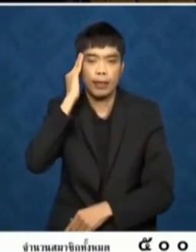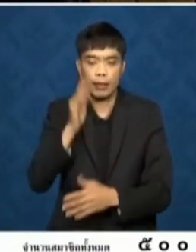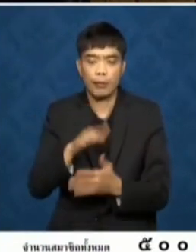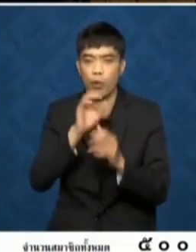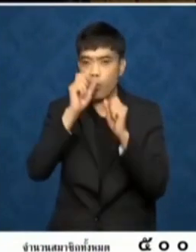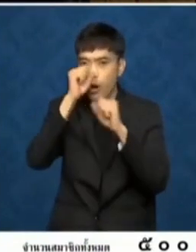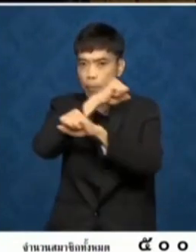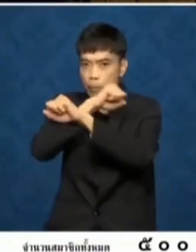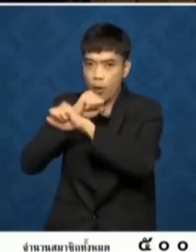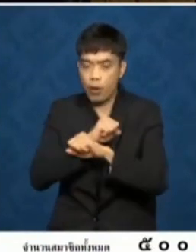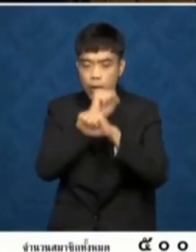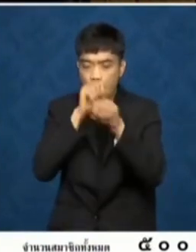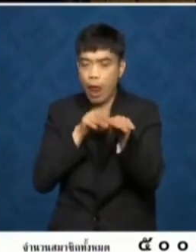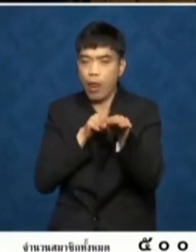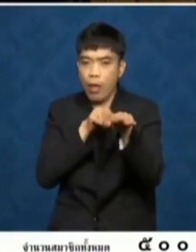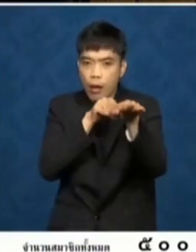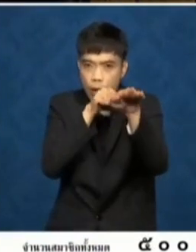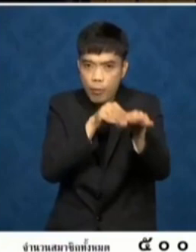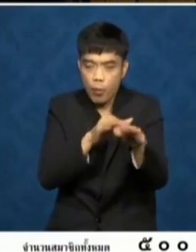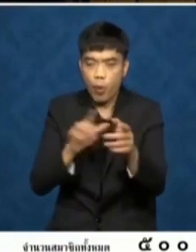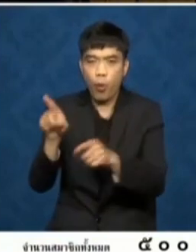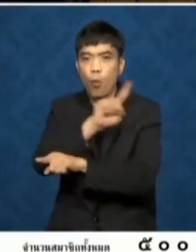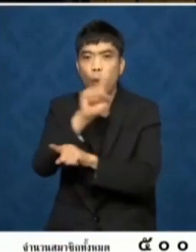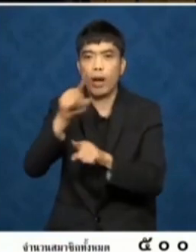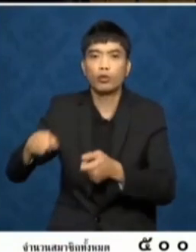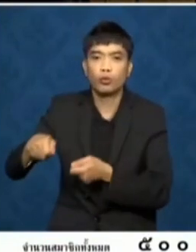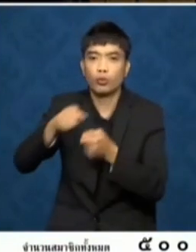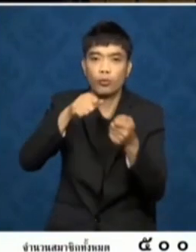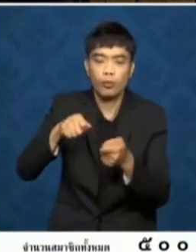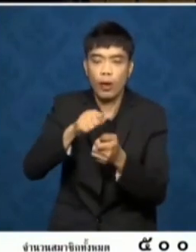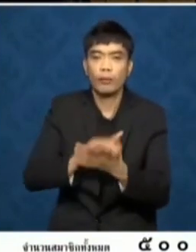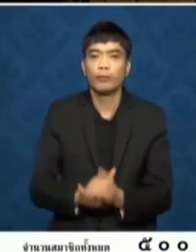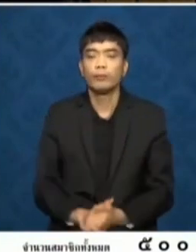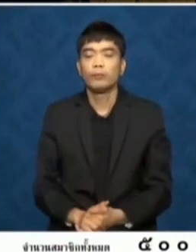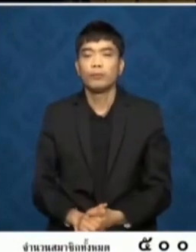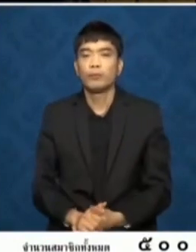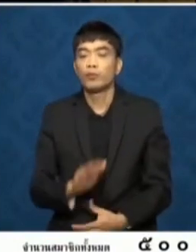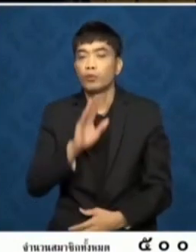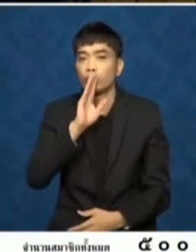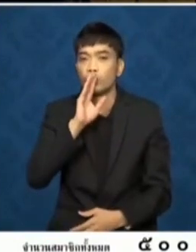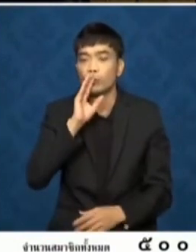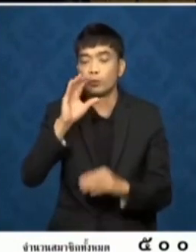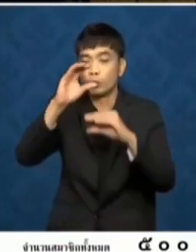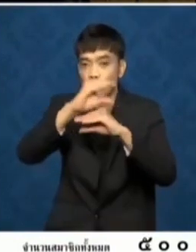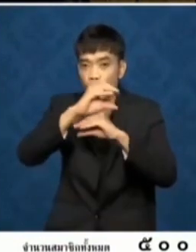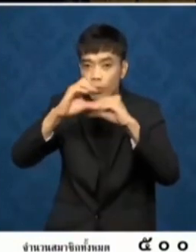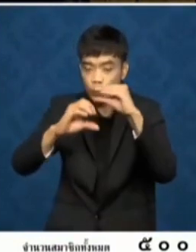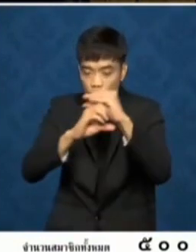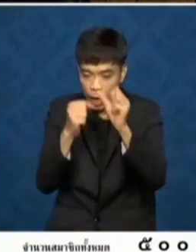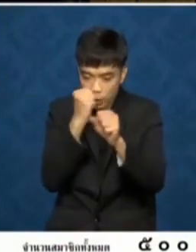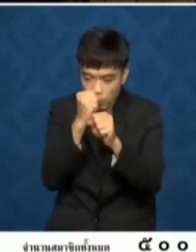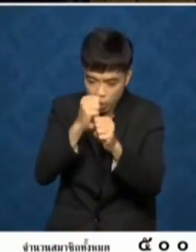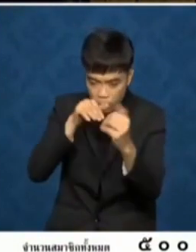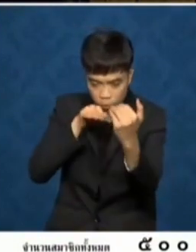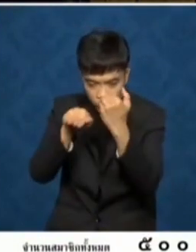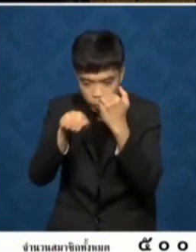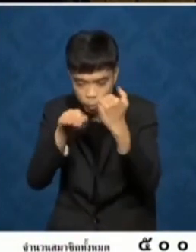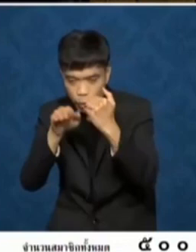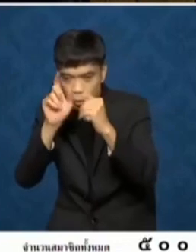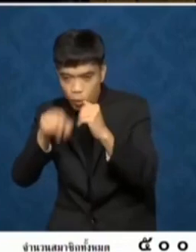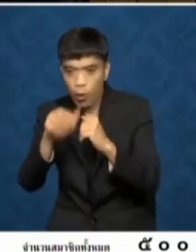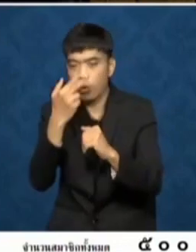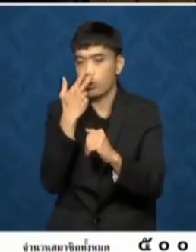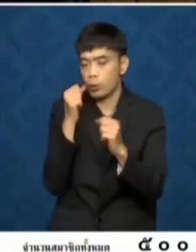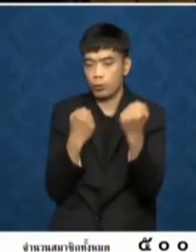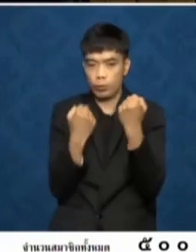ครับเพื่อป้องกันปัญหารถติดในช่วงเทศกาลสงกรานต์นี้และที่สำคัญถ้ามีการก่อสร้างให้ระมัดระวังการก่อสร้างอย่าง